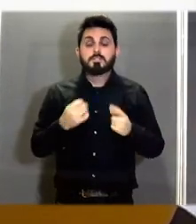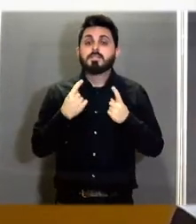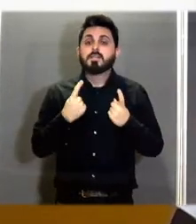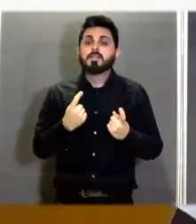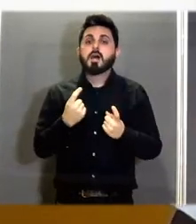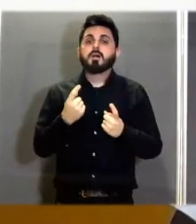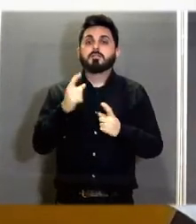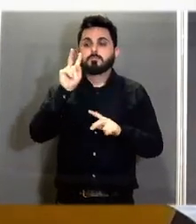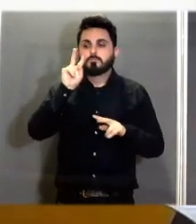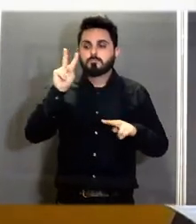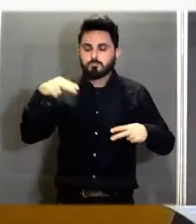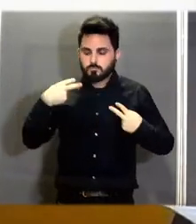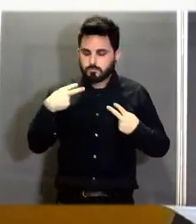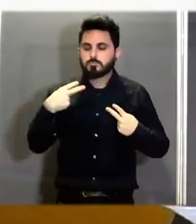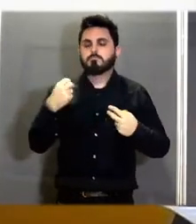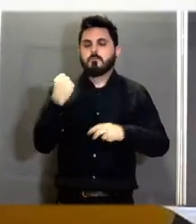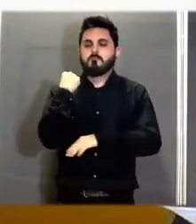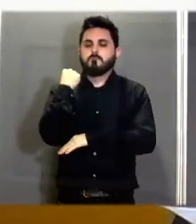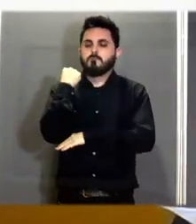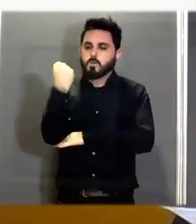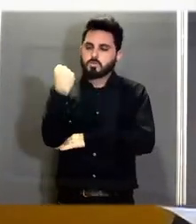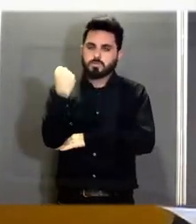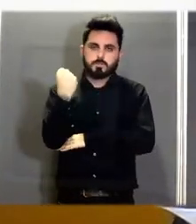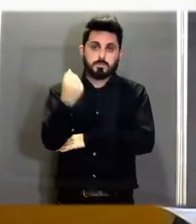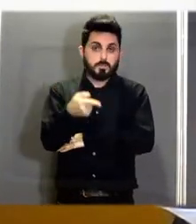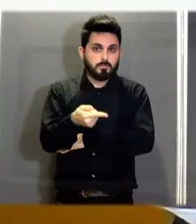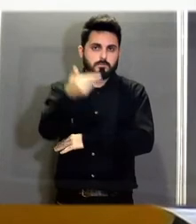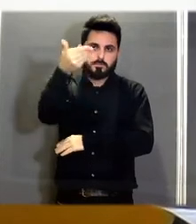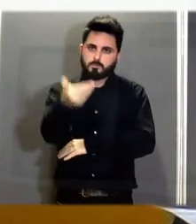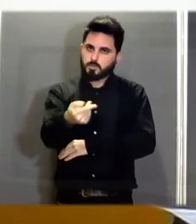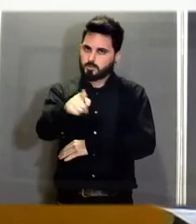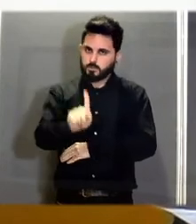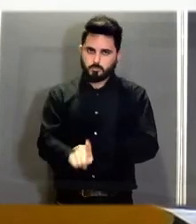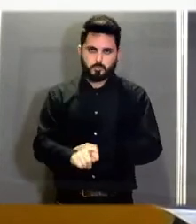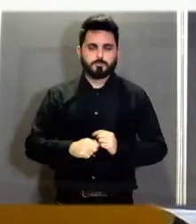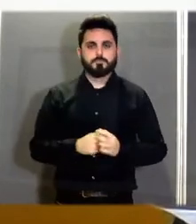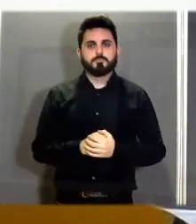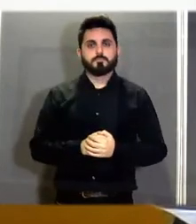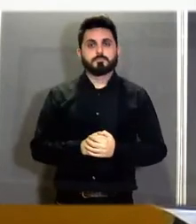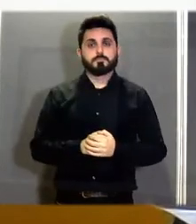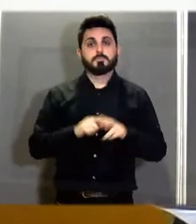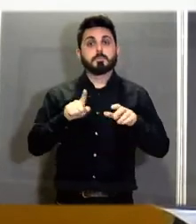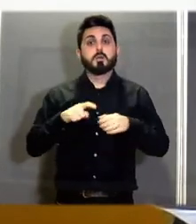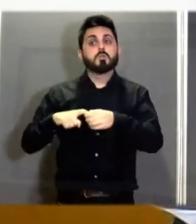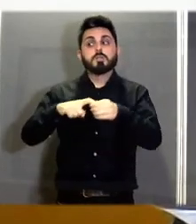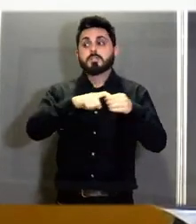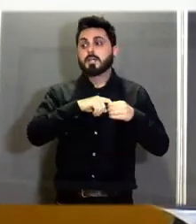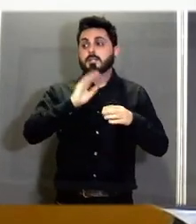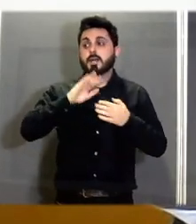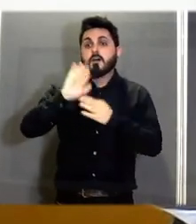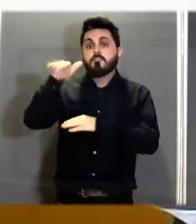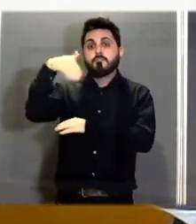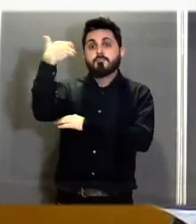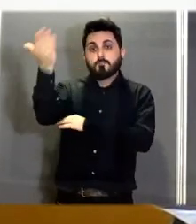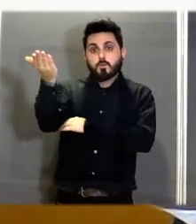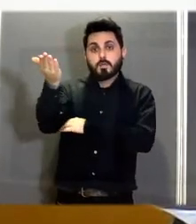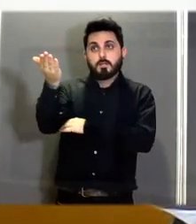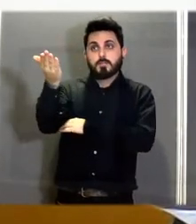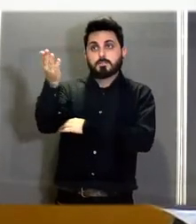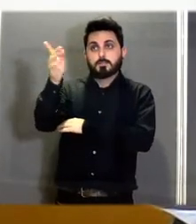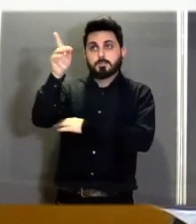mateix, és clau. I la solidaritat, que s'aclama cap a fora, també que la gent la tingui cap a